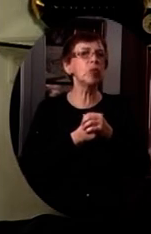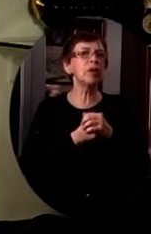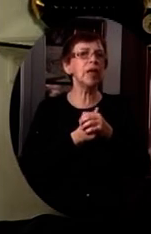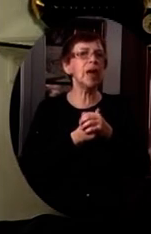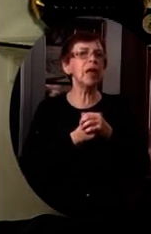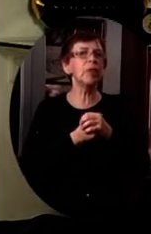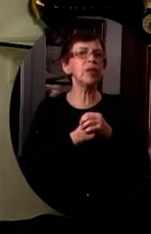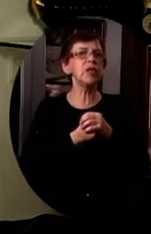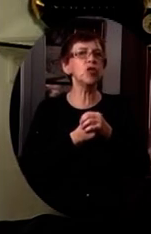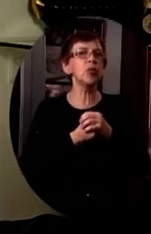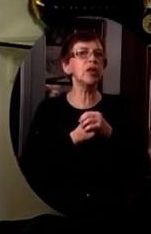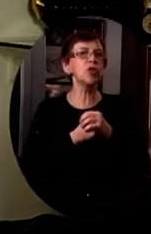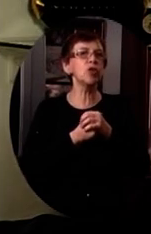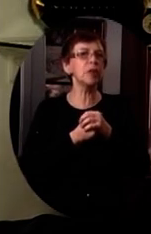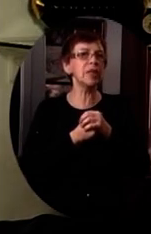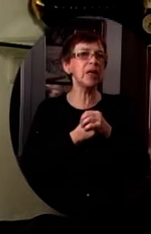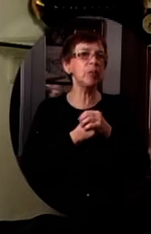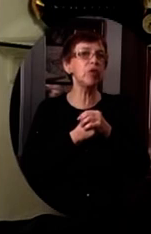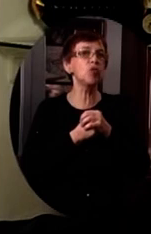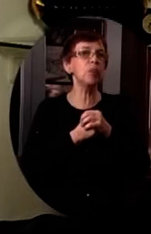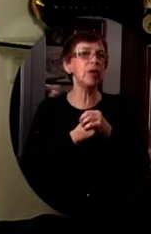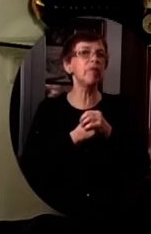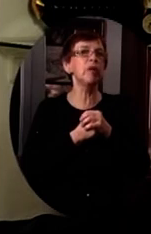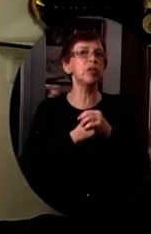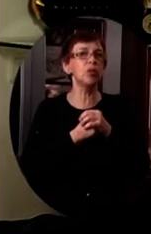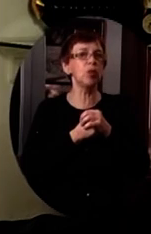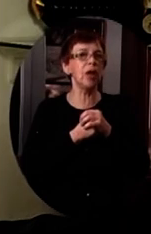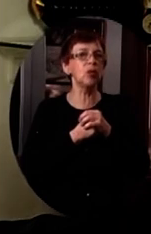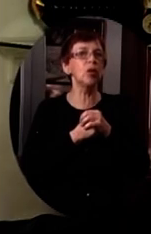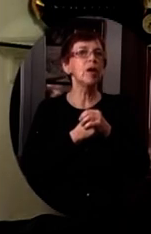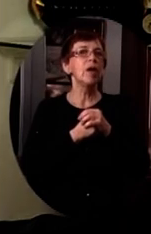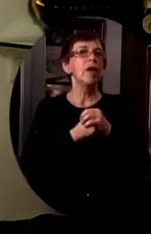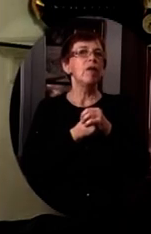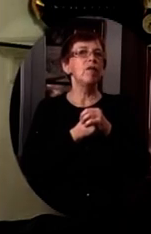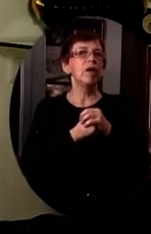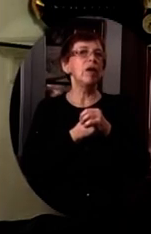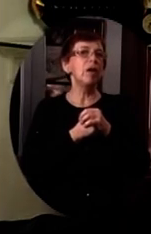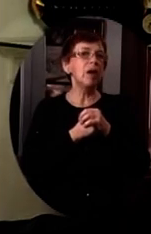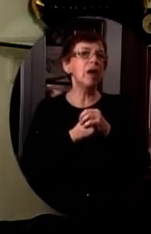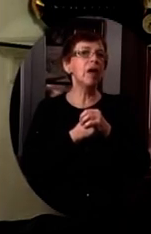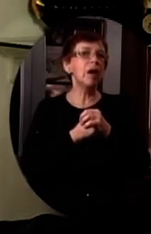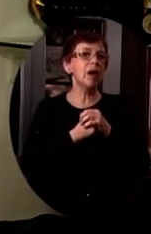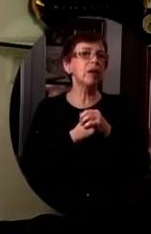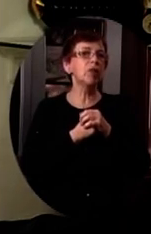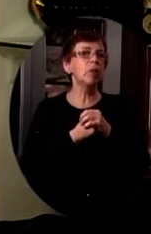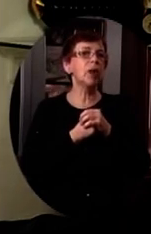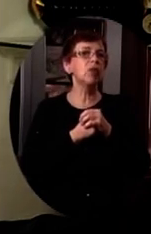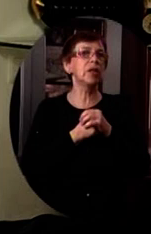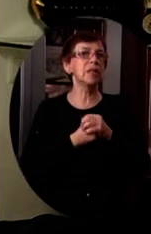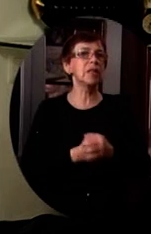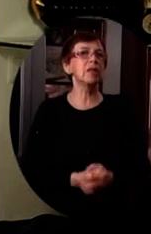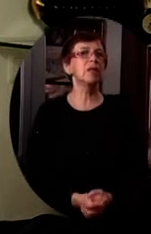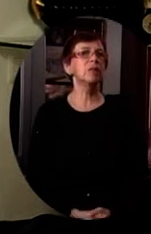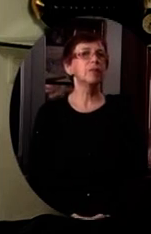ישנו הלילה באיזשהו אנשים עזרים, ביקשו מהם והם עזרו לנו, ואחר כך אנחנו